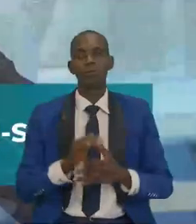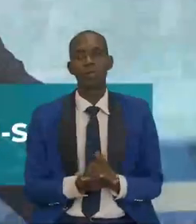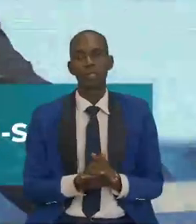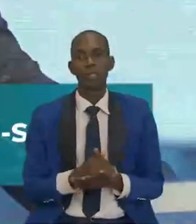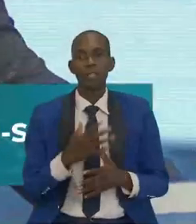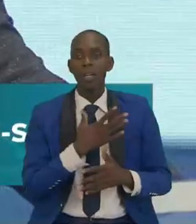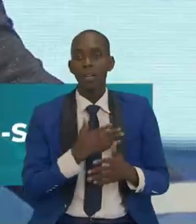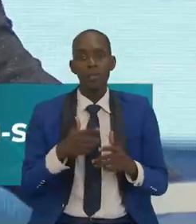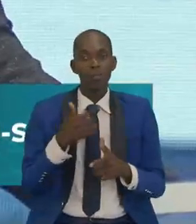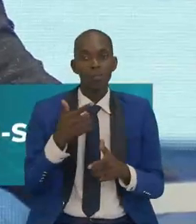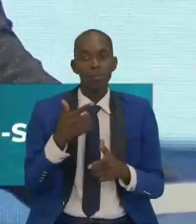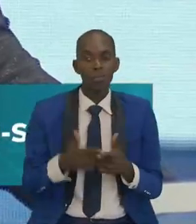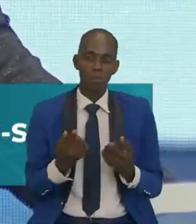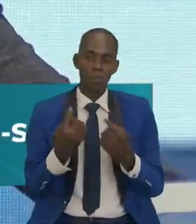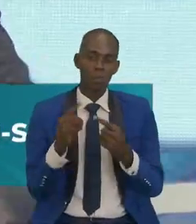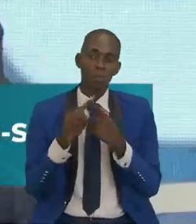qu'il est venu du ciel.